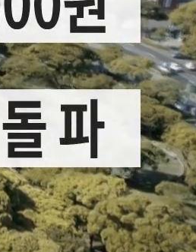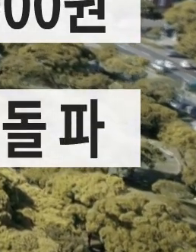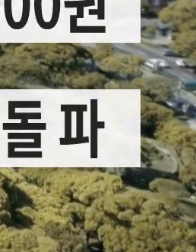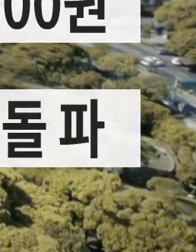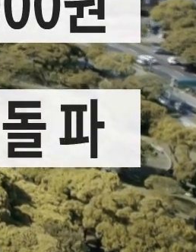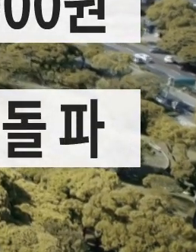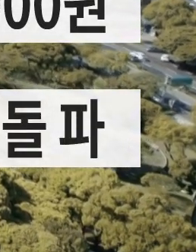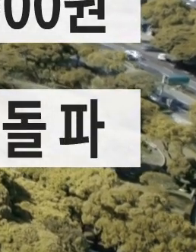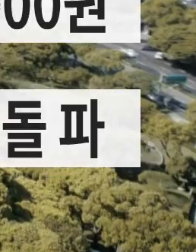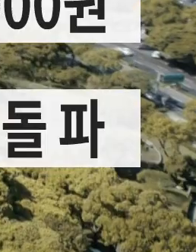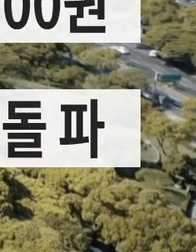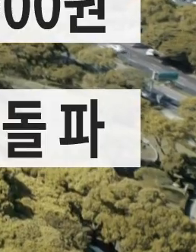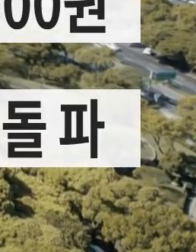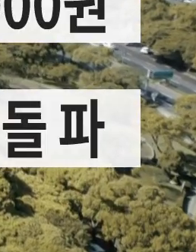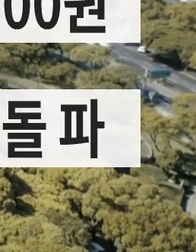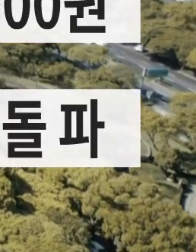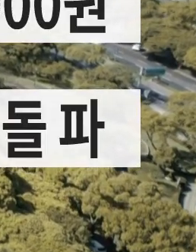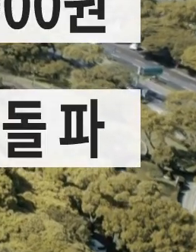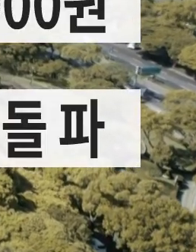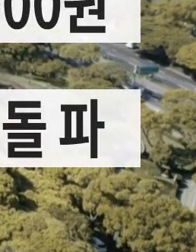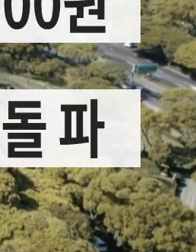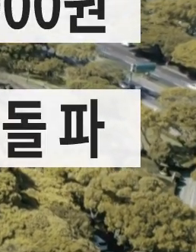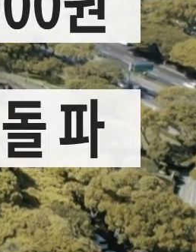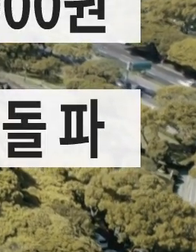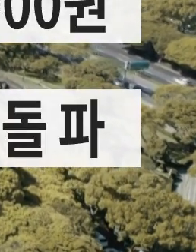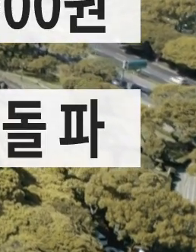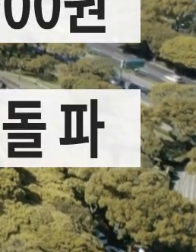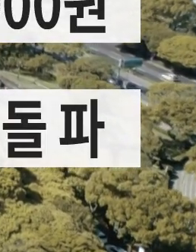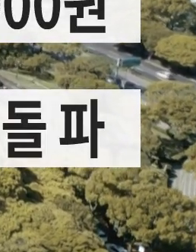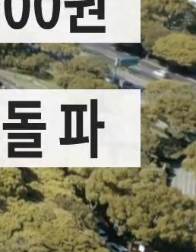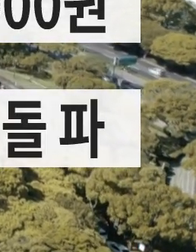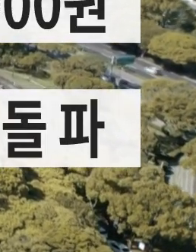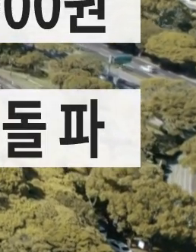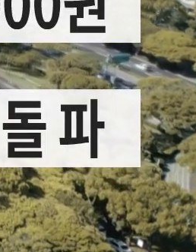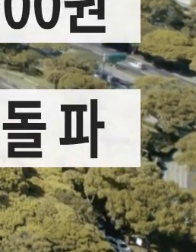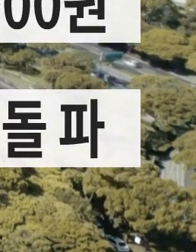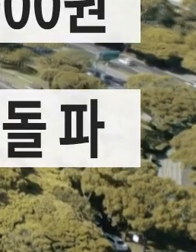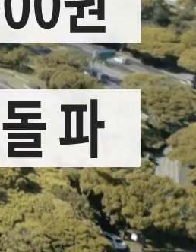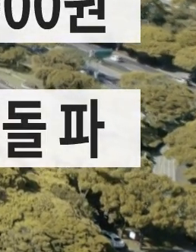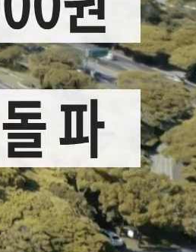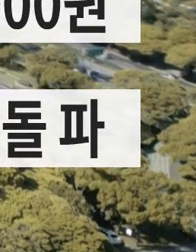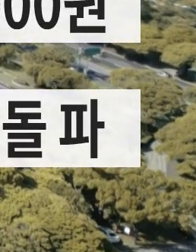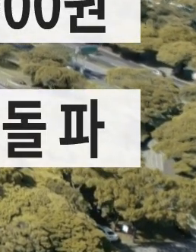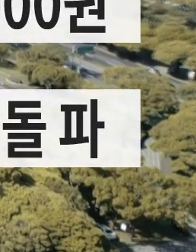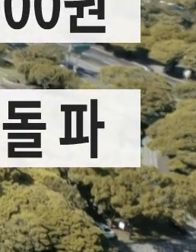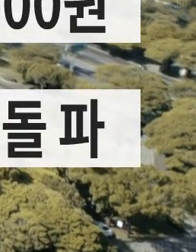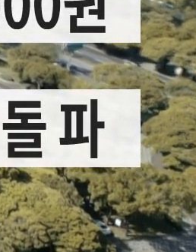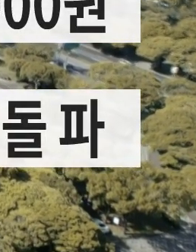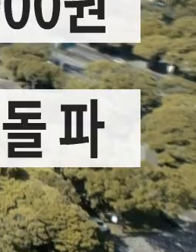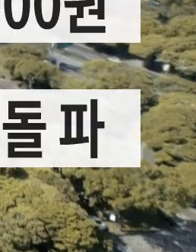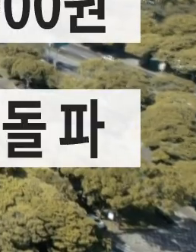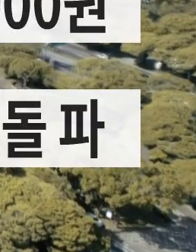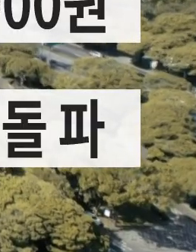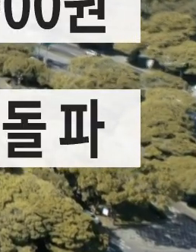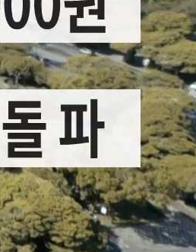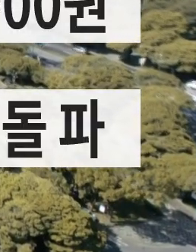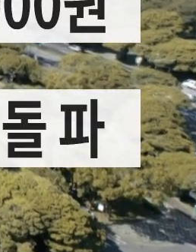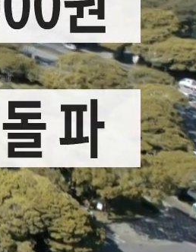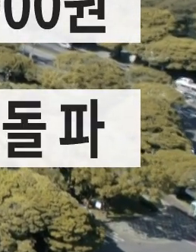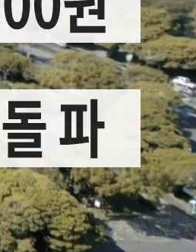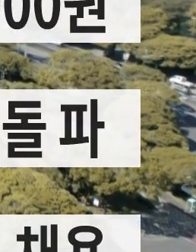제주도가 2025년도 국고보조금으로 총 2조 659억 원을 확보해 역대 최고 기록을